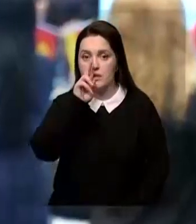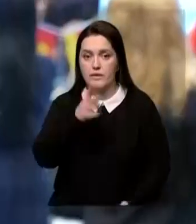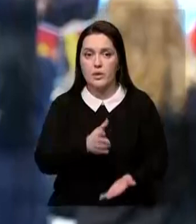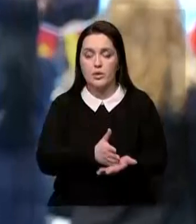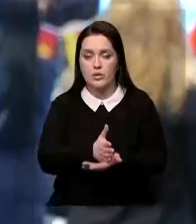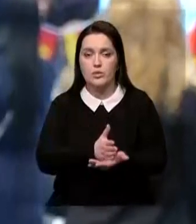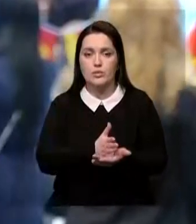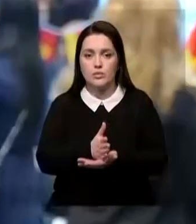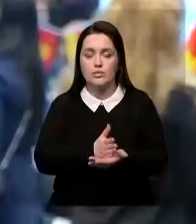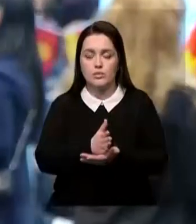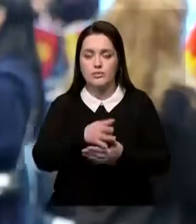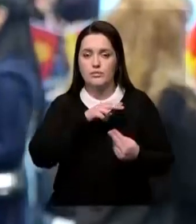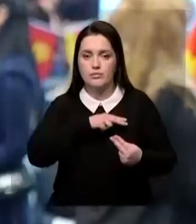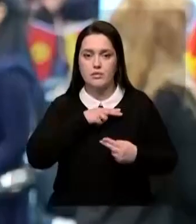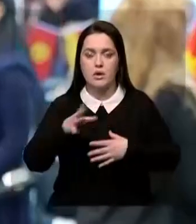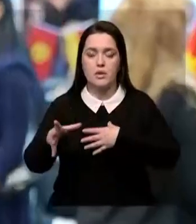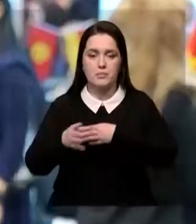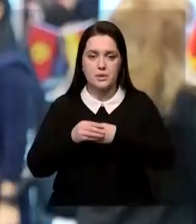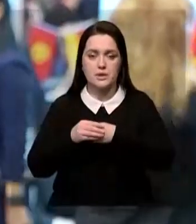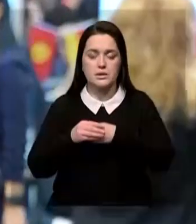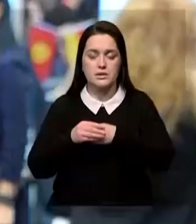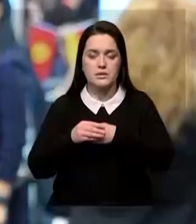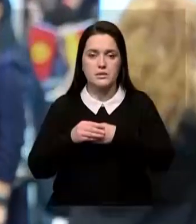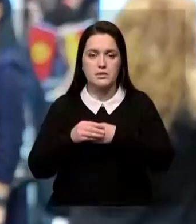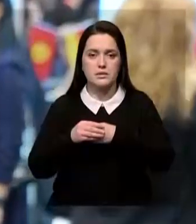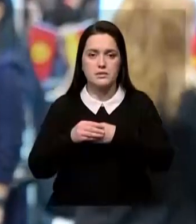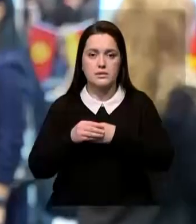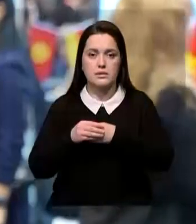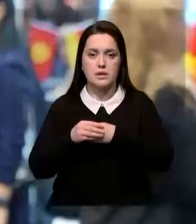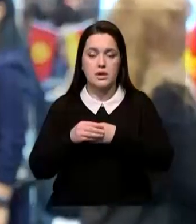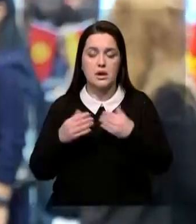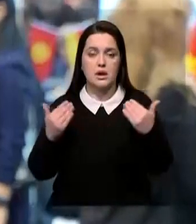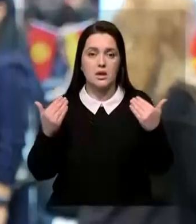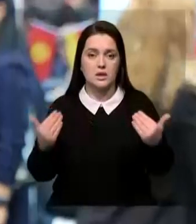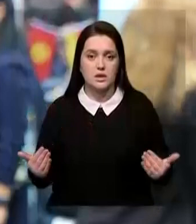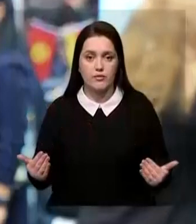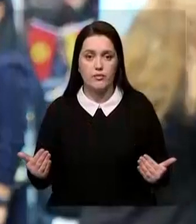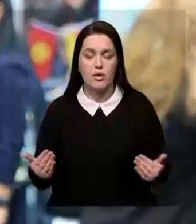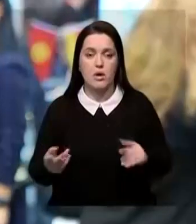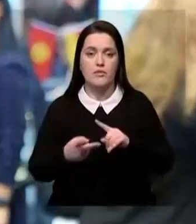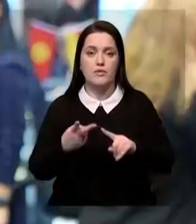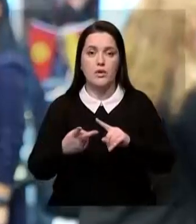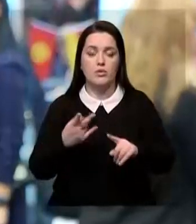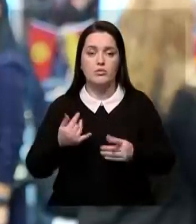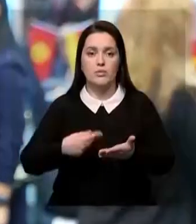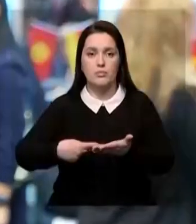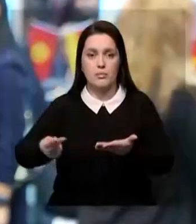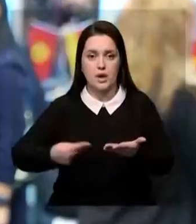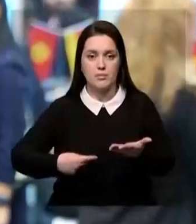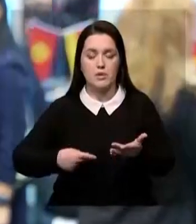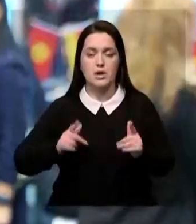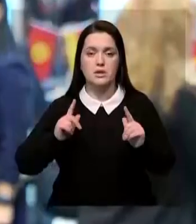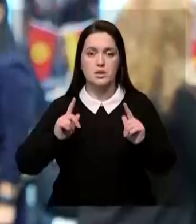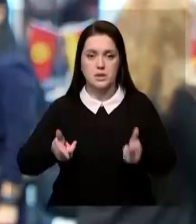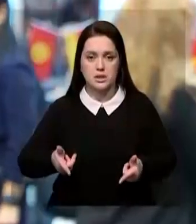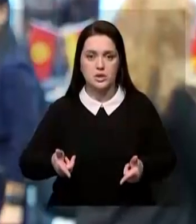господином Цольманом и его компанией Цольман Стутельмилл. Как раз таки сегодня второй этап подписания соглашения. Мы его